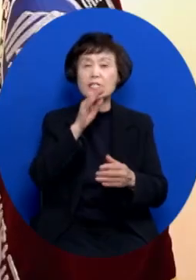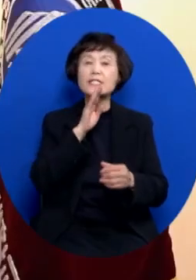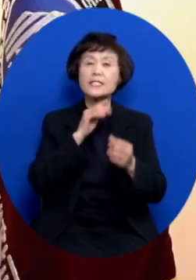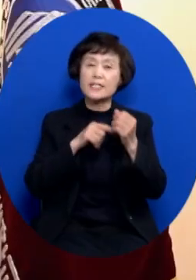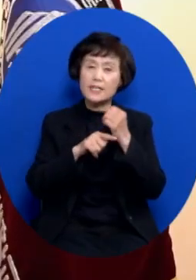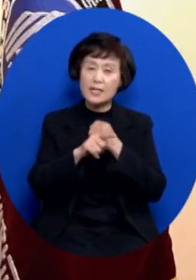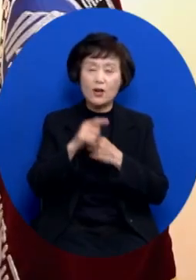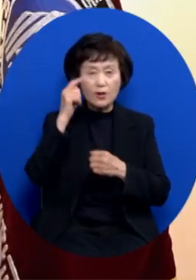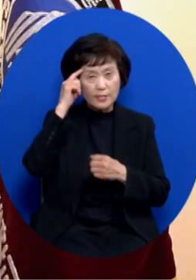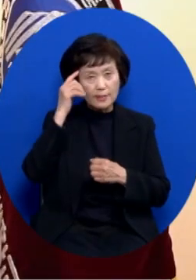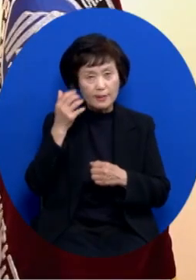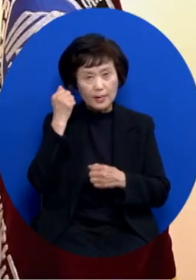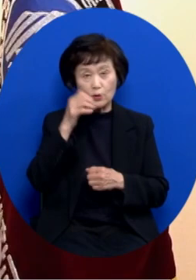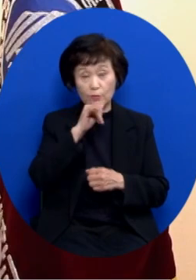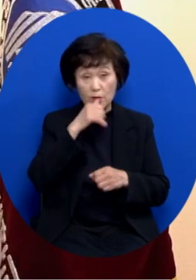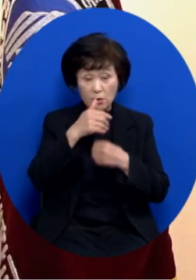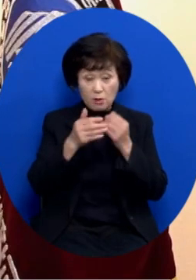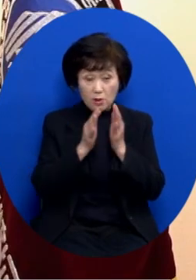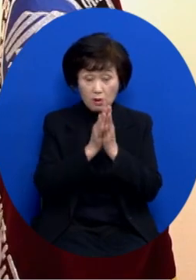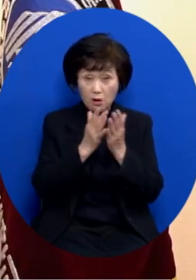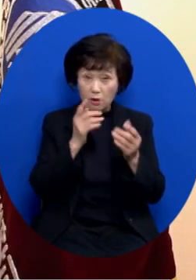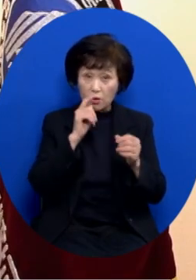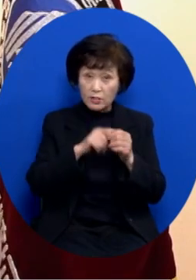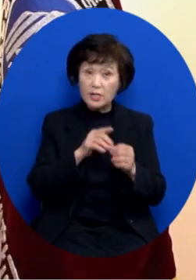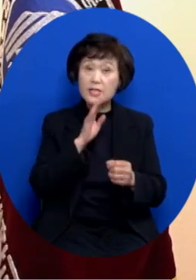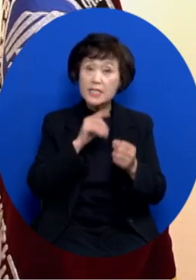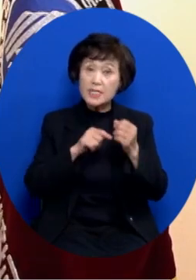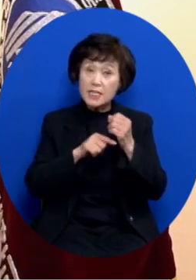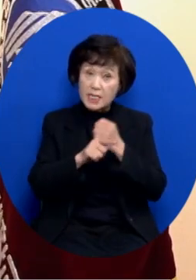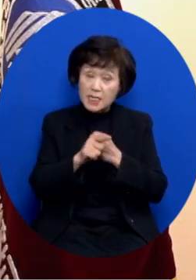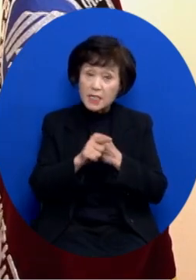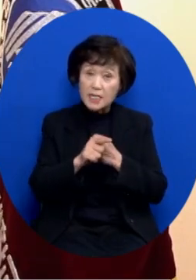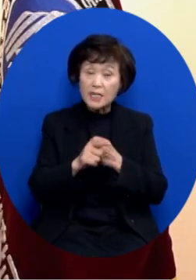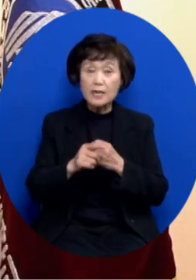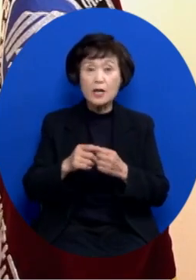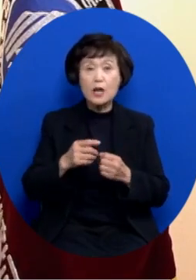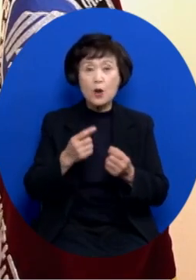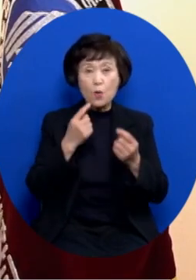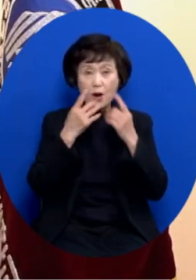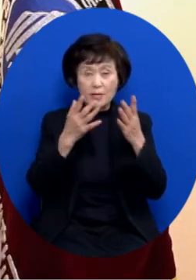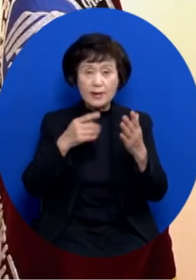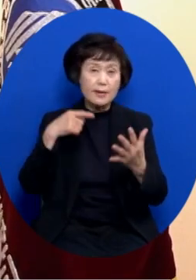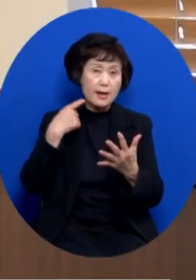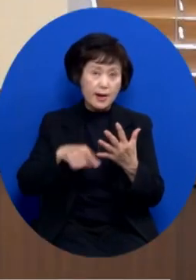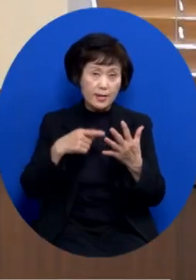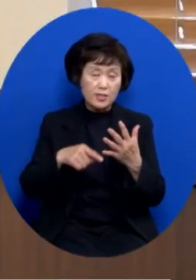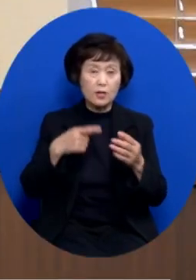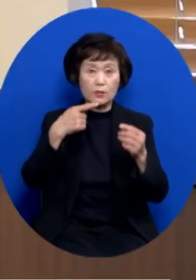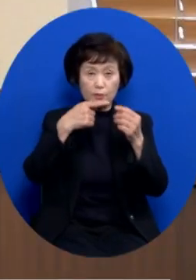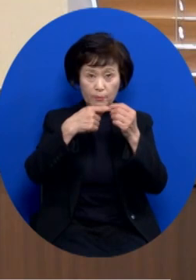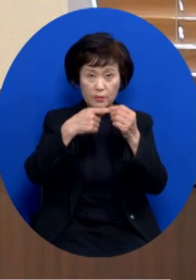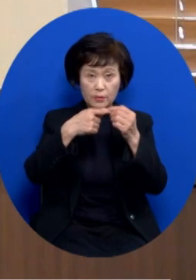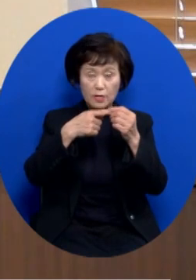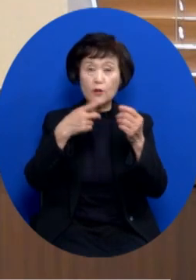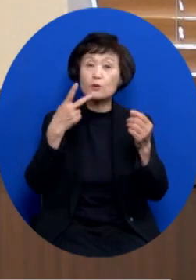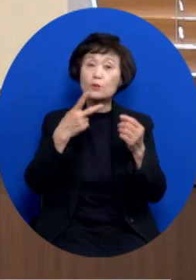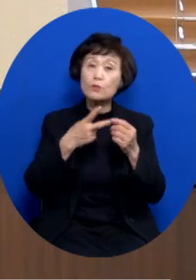그러니까 성경적인 진리, 그것을 확고하게 가르치는 것이 첫째고, 두